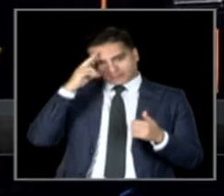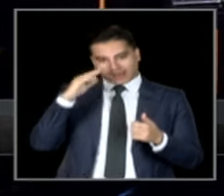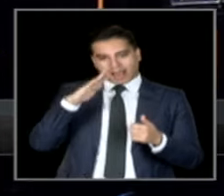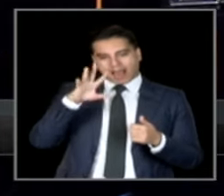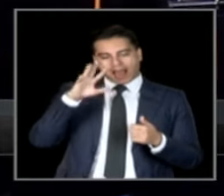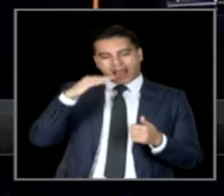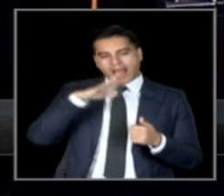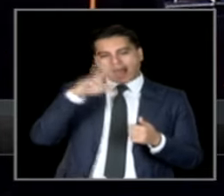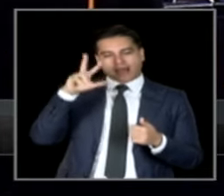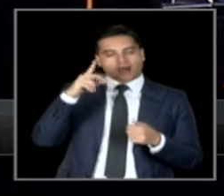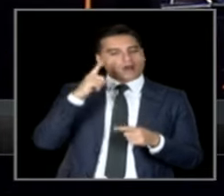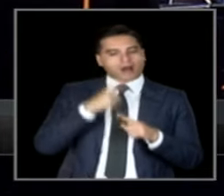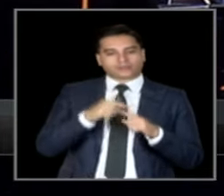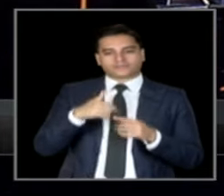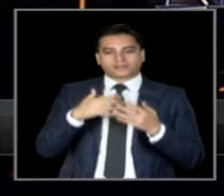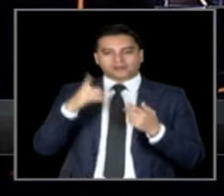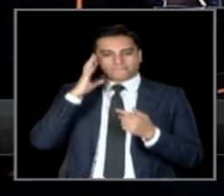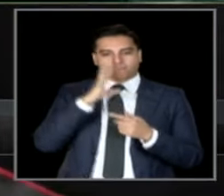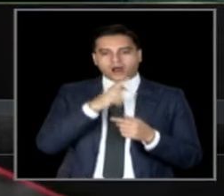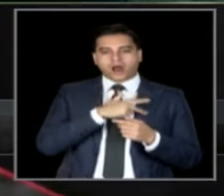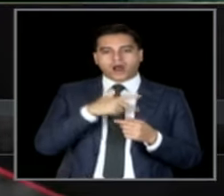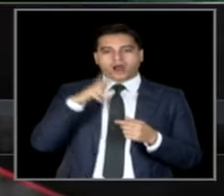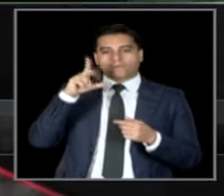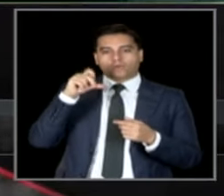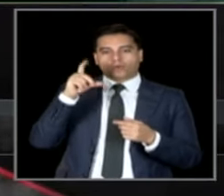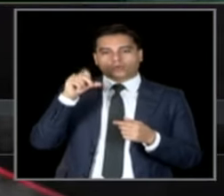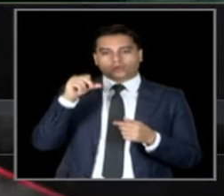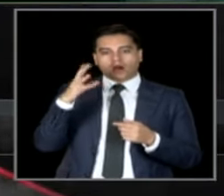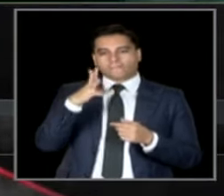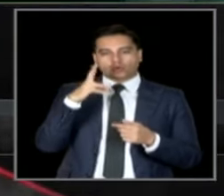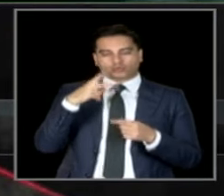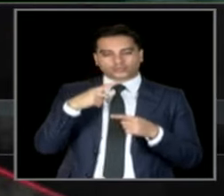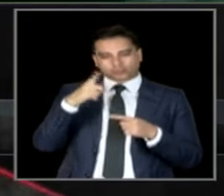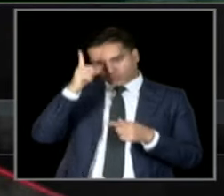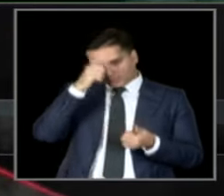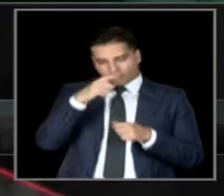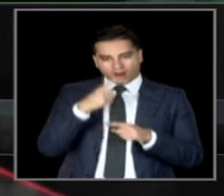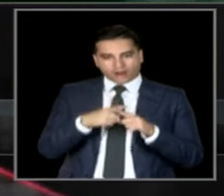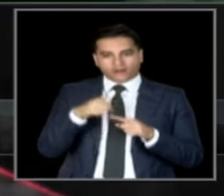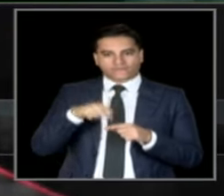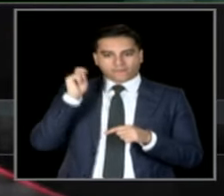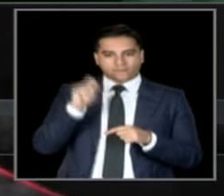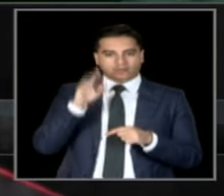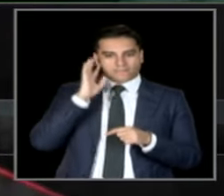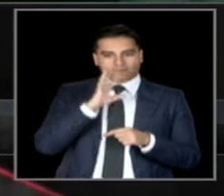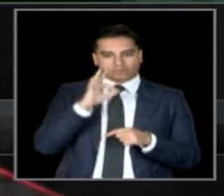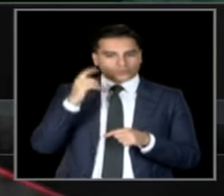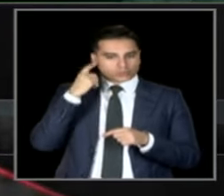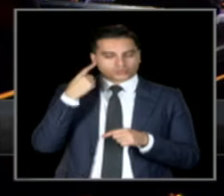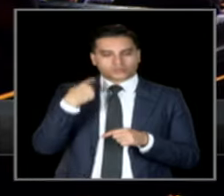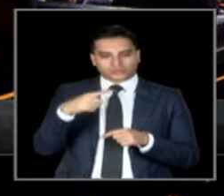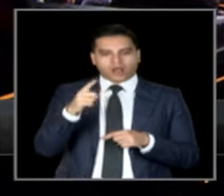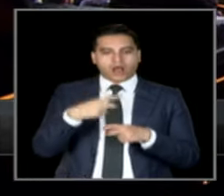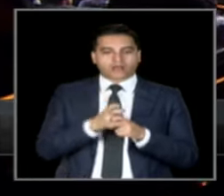حلاشيح. غلط. ما هو العدد الذري للعنصر البوروم؟ 24. غلط. توجد عظمة المطرقة بأحد أعضاء الأذن.